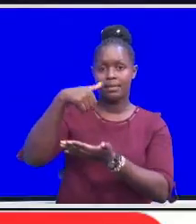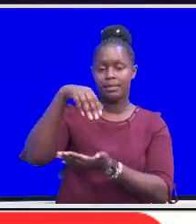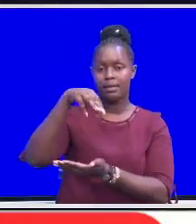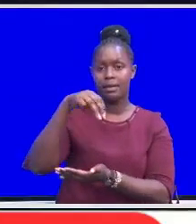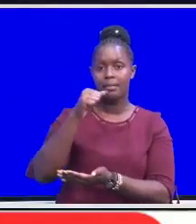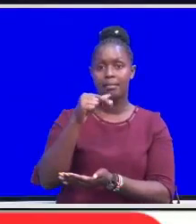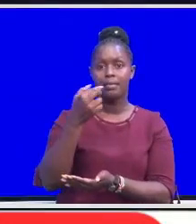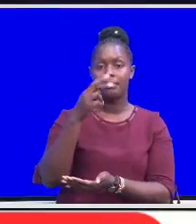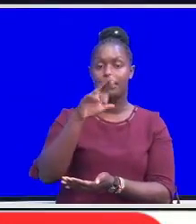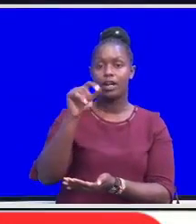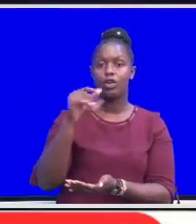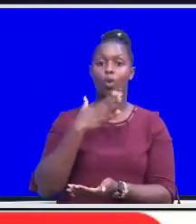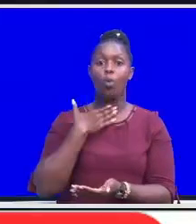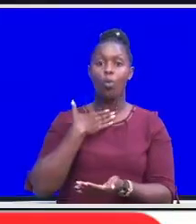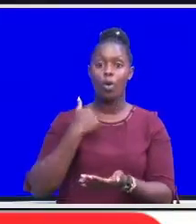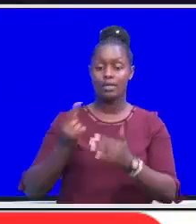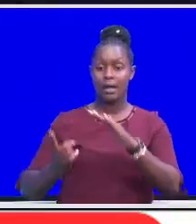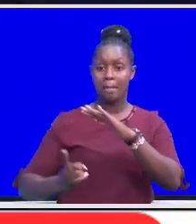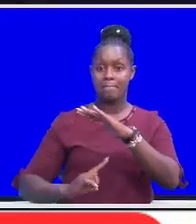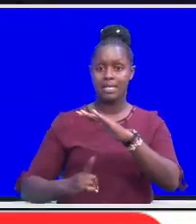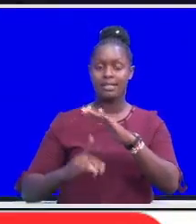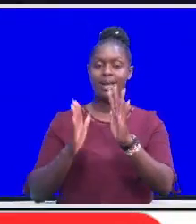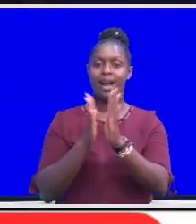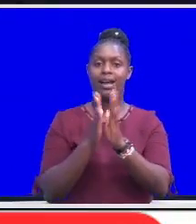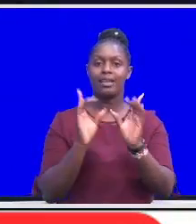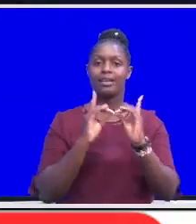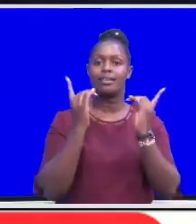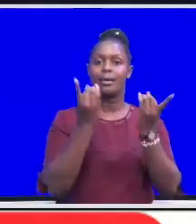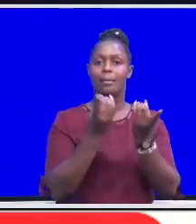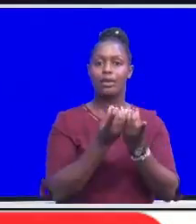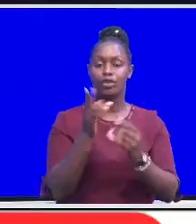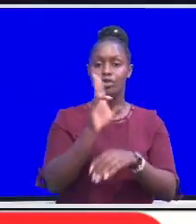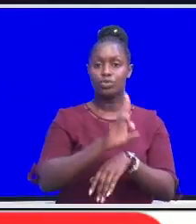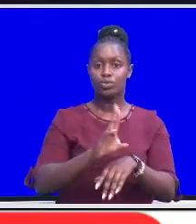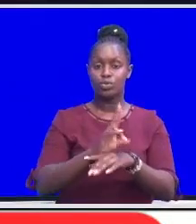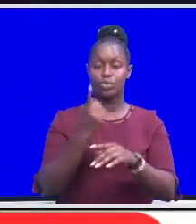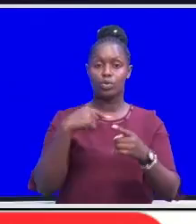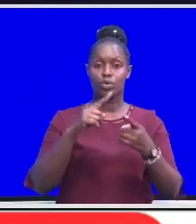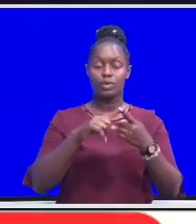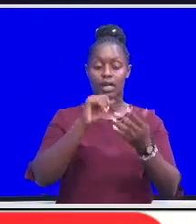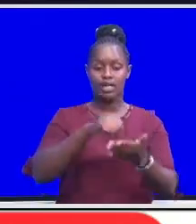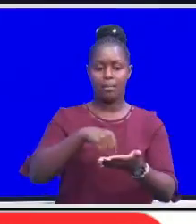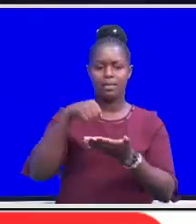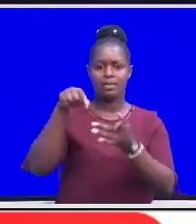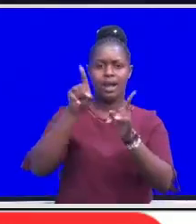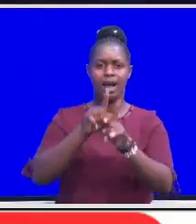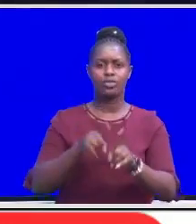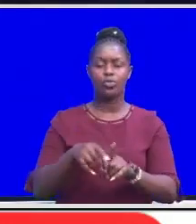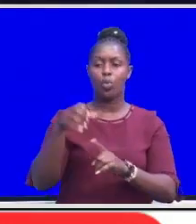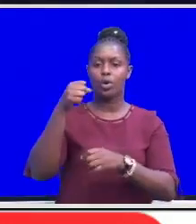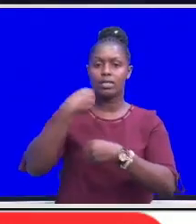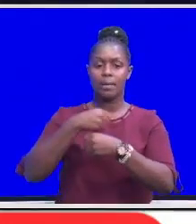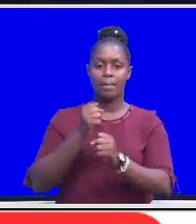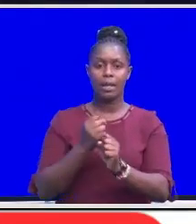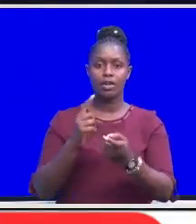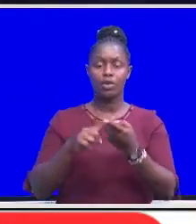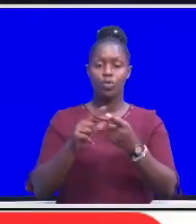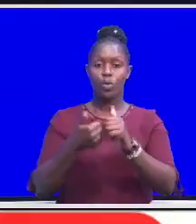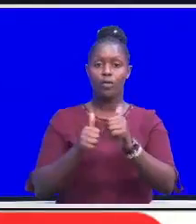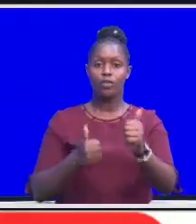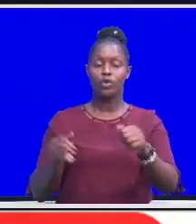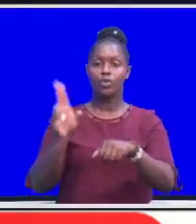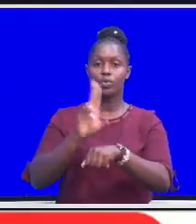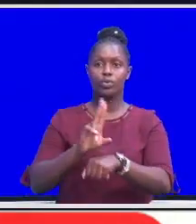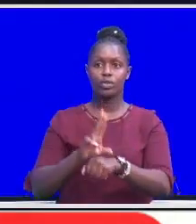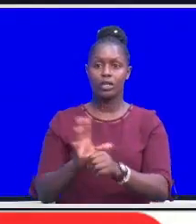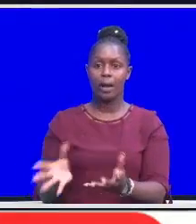Wizara, idara na wakala za serikali kutumia bajeti walizotengewa inavyostahili ili kuepuka kuomba fedha za ziada